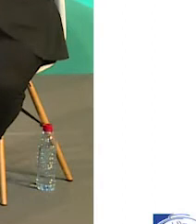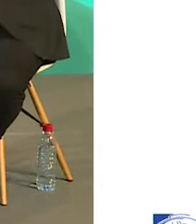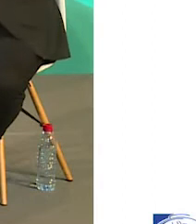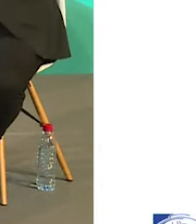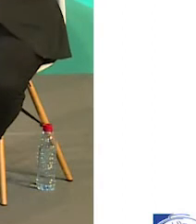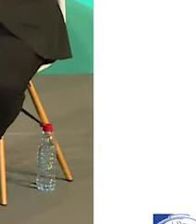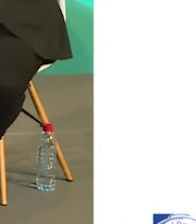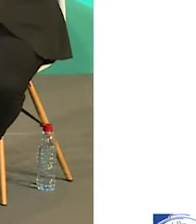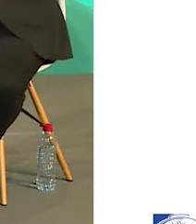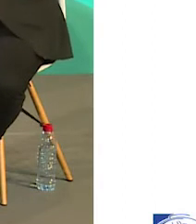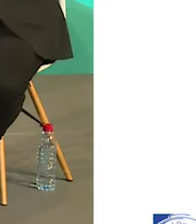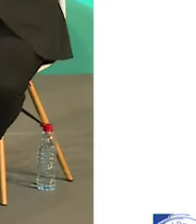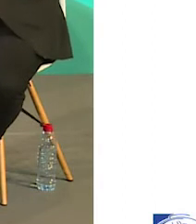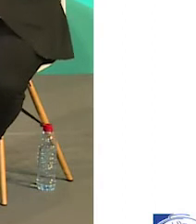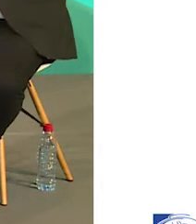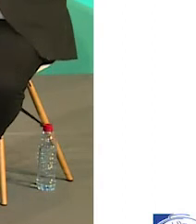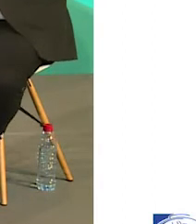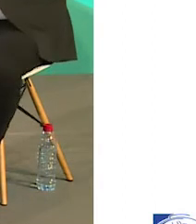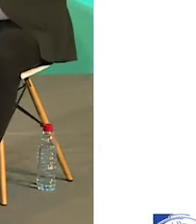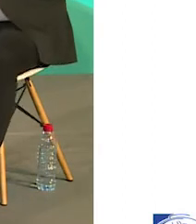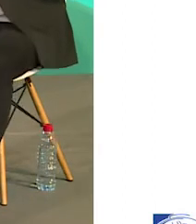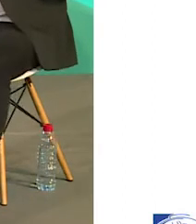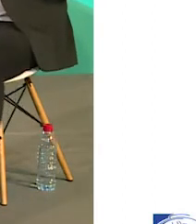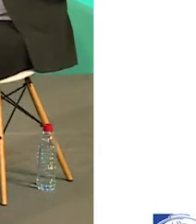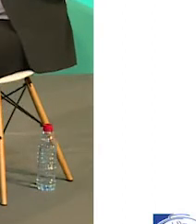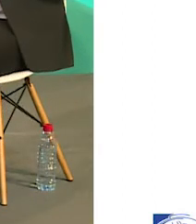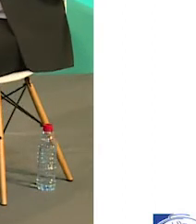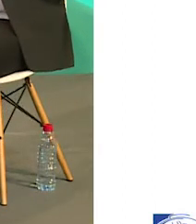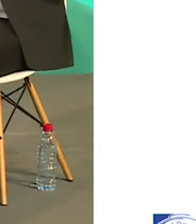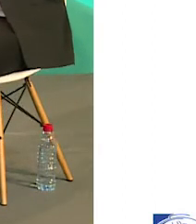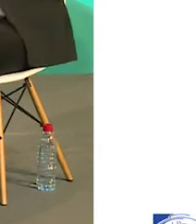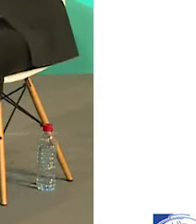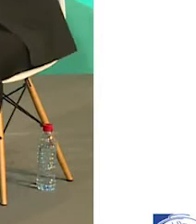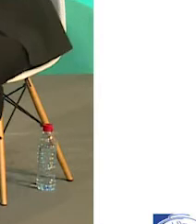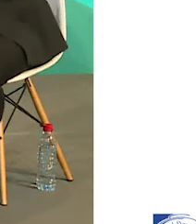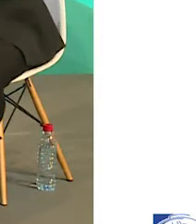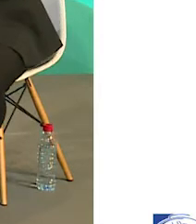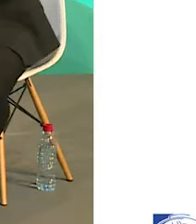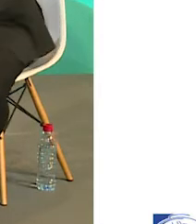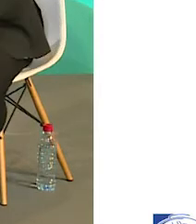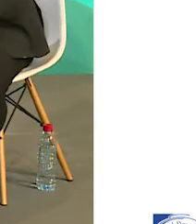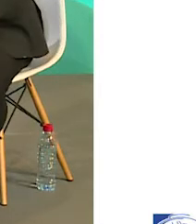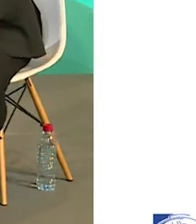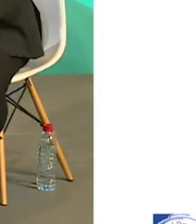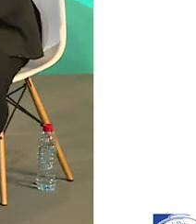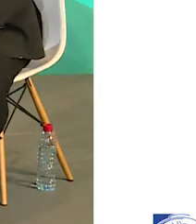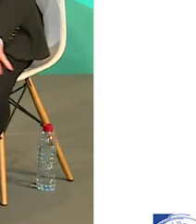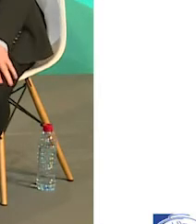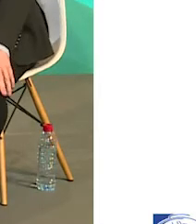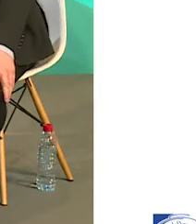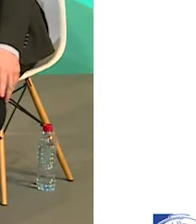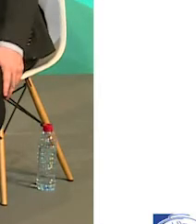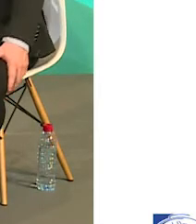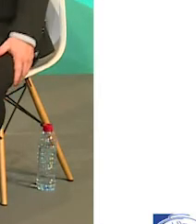Madame avec le micro. Désolée, j'ai le micro, alors la loi du plus fort, j'y vais. Et moi, c'est... Je voulais juste revenir très rapidement